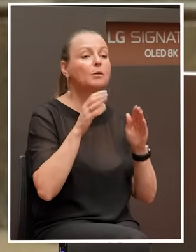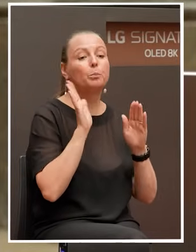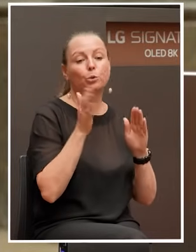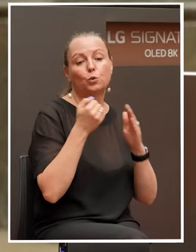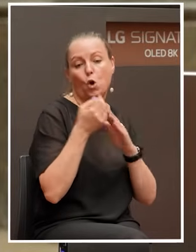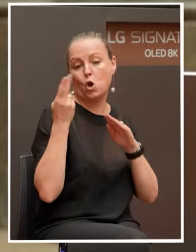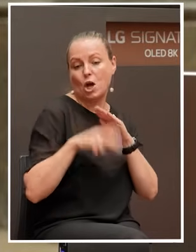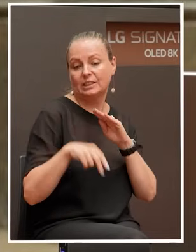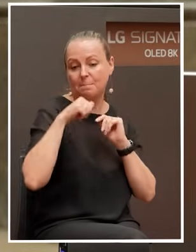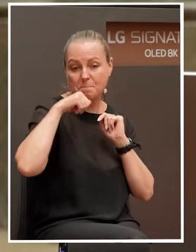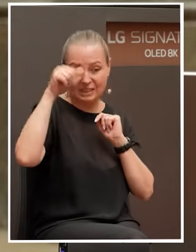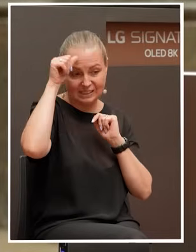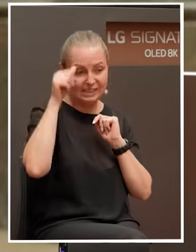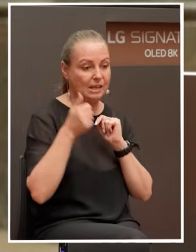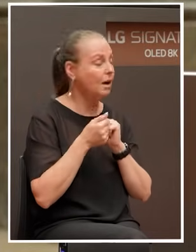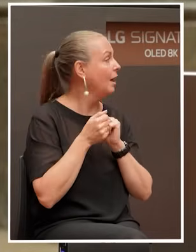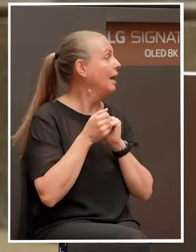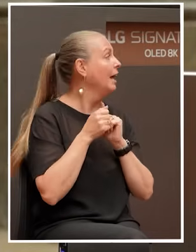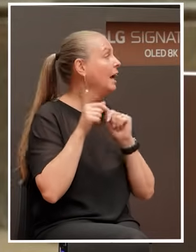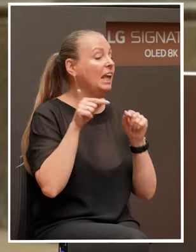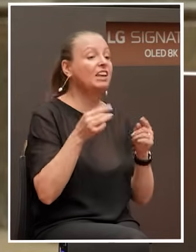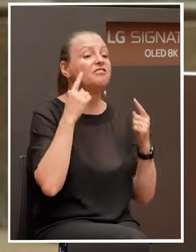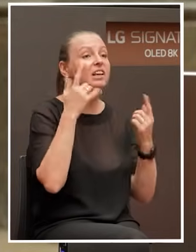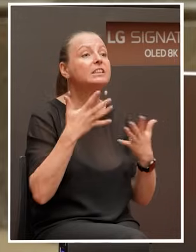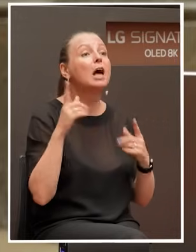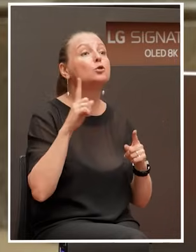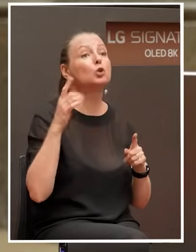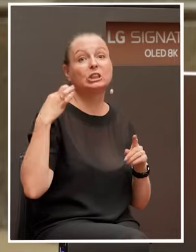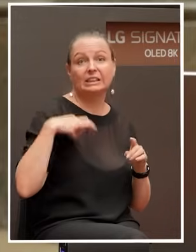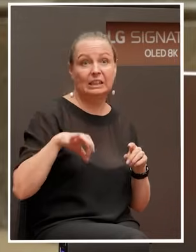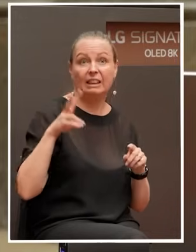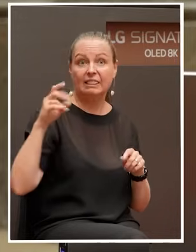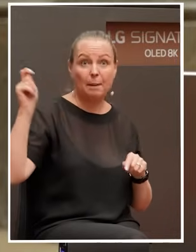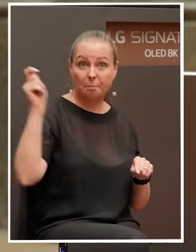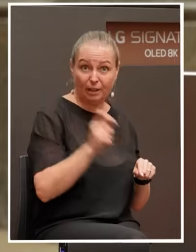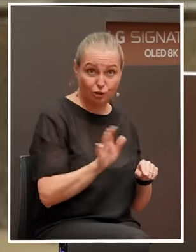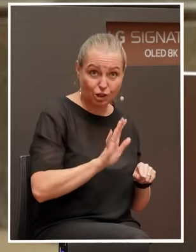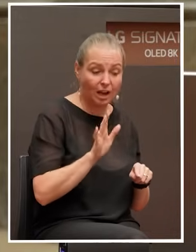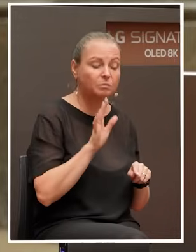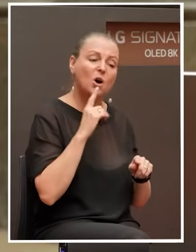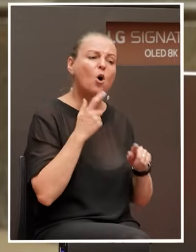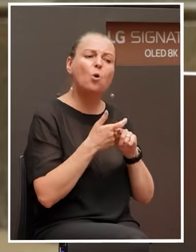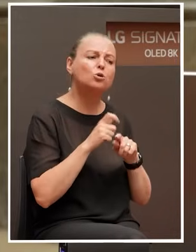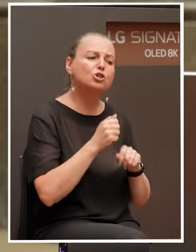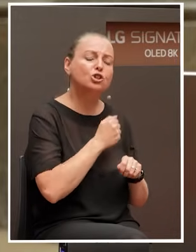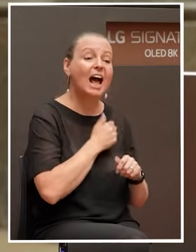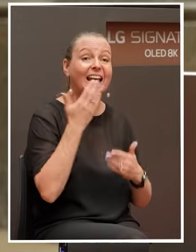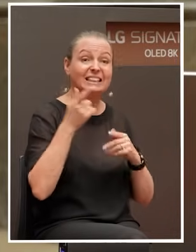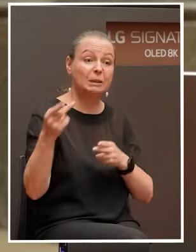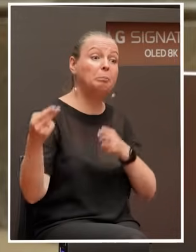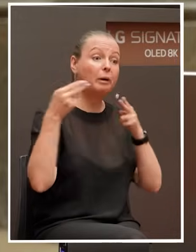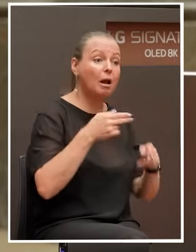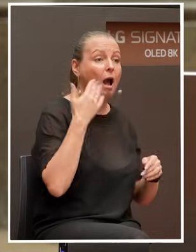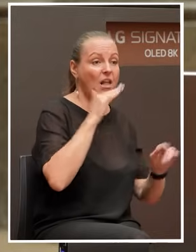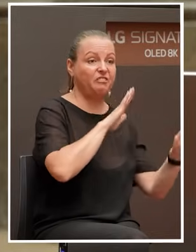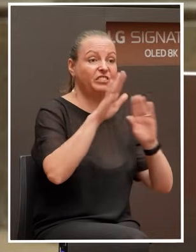конца месяца. И тут выясняется, что сын не приезжает. И вот очень жаль, если ты приедешь, когда выставка